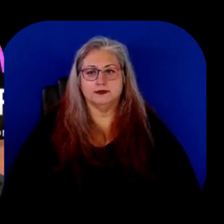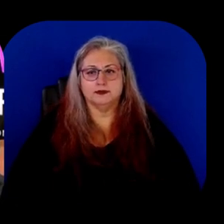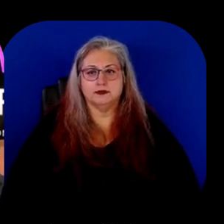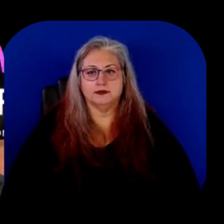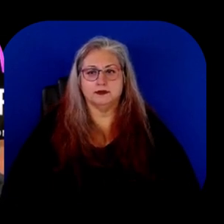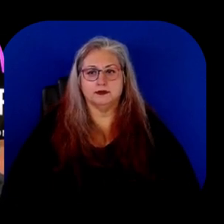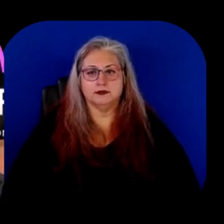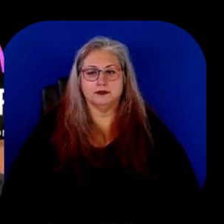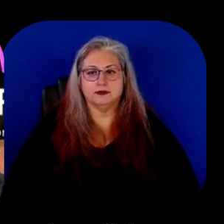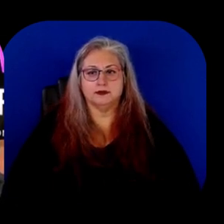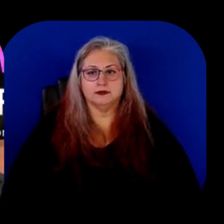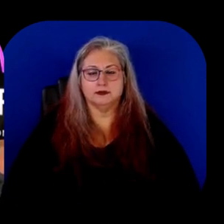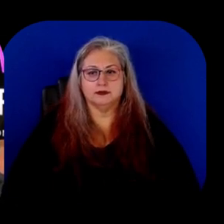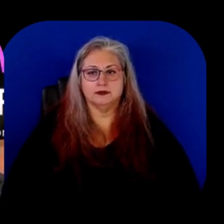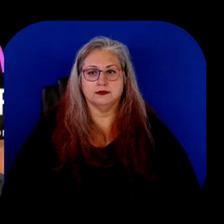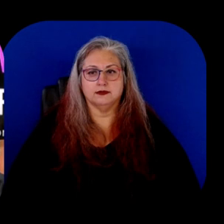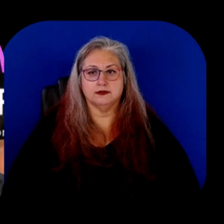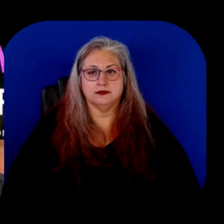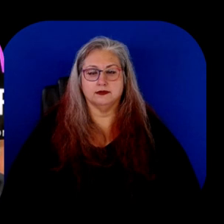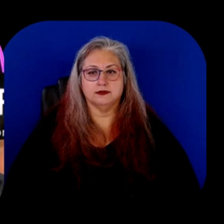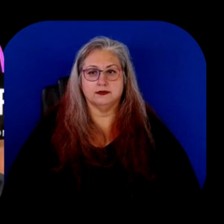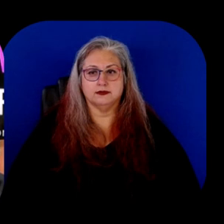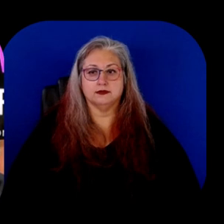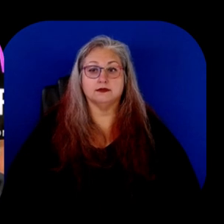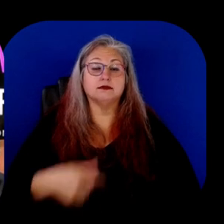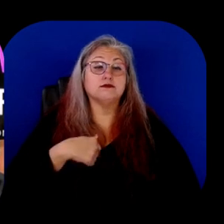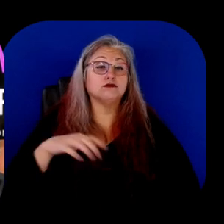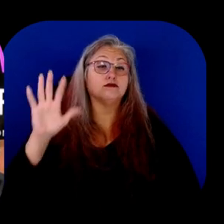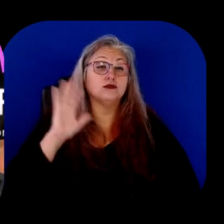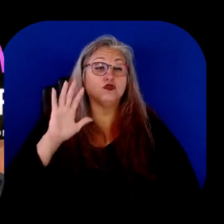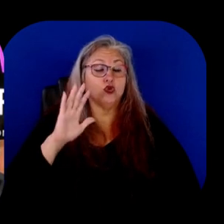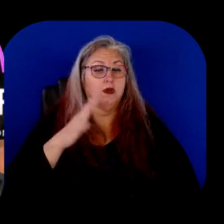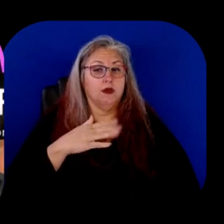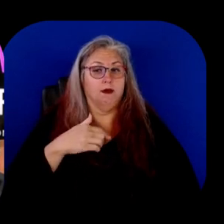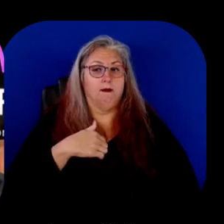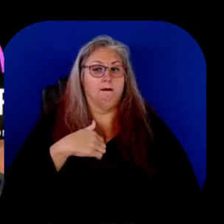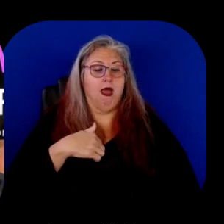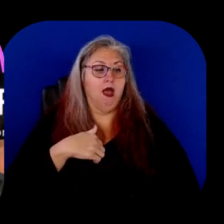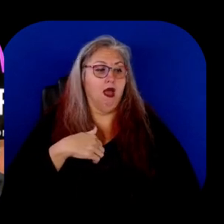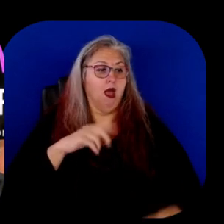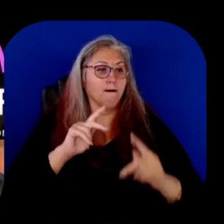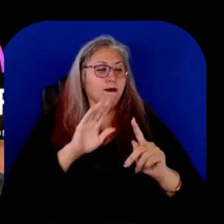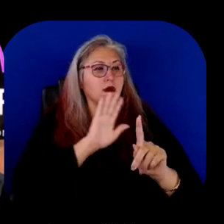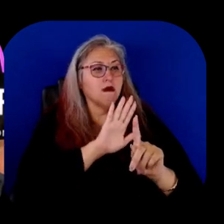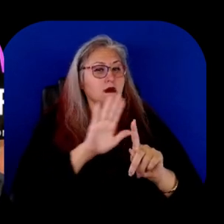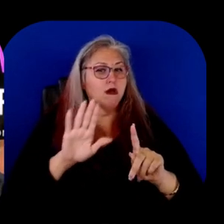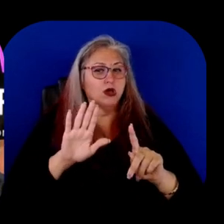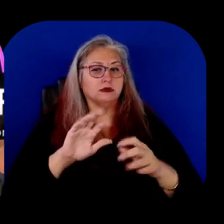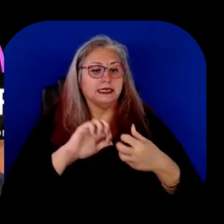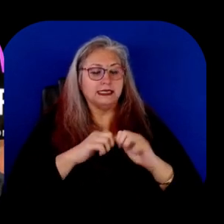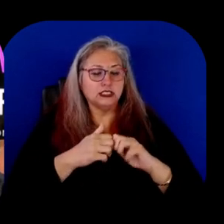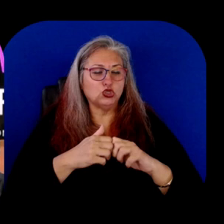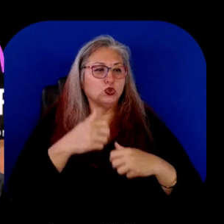الشعبي على الجدران. I used to express my people's